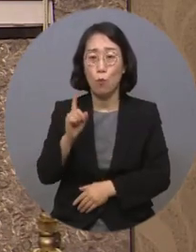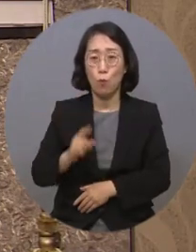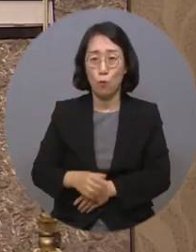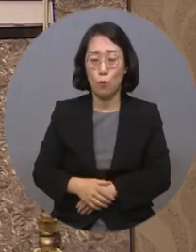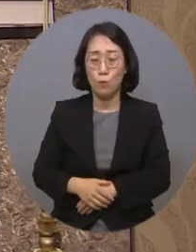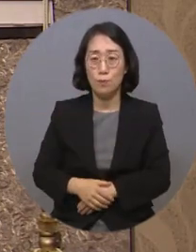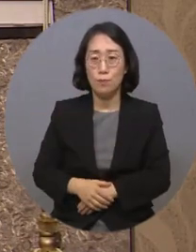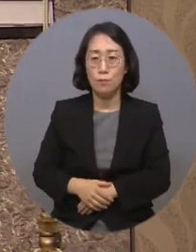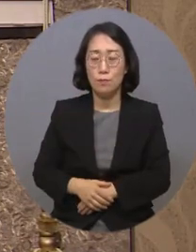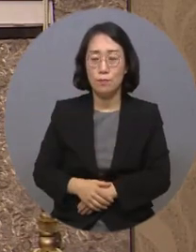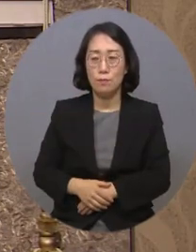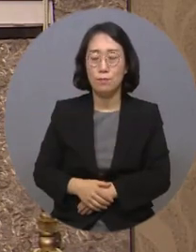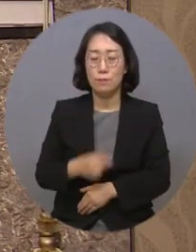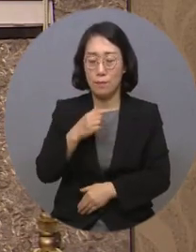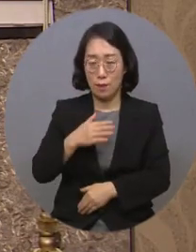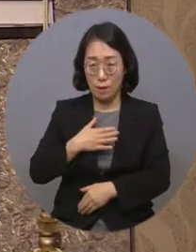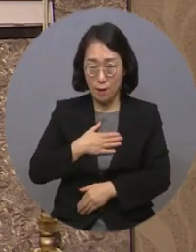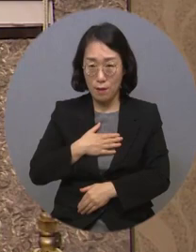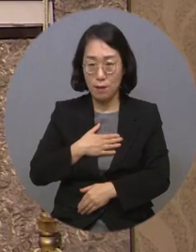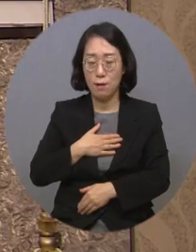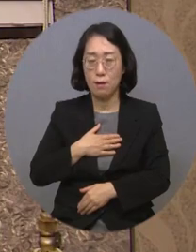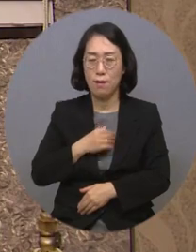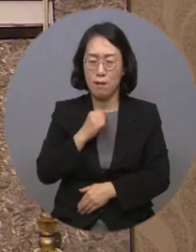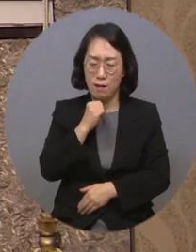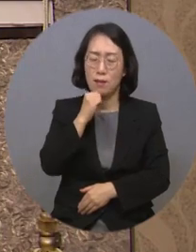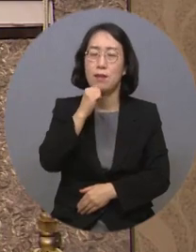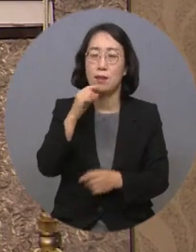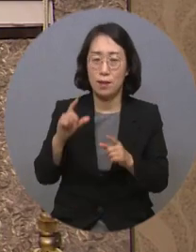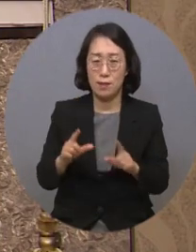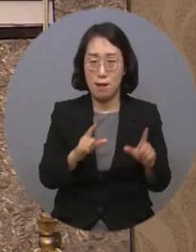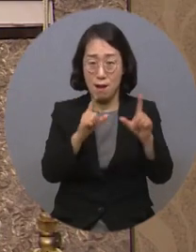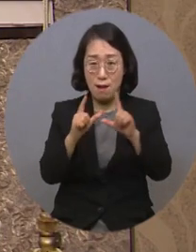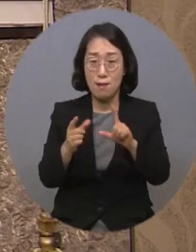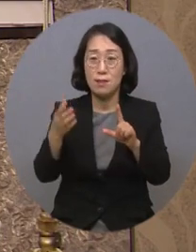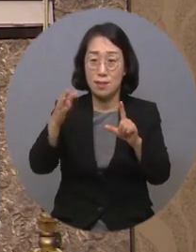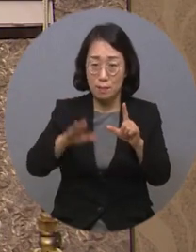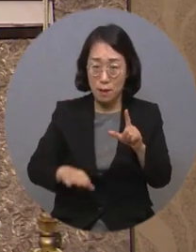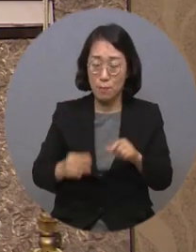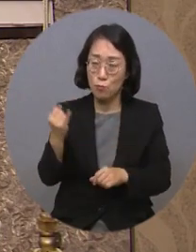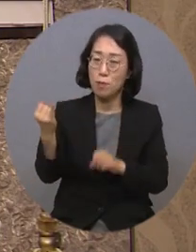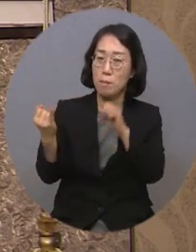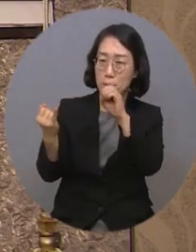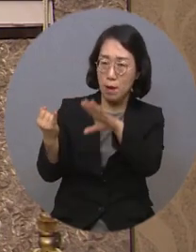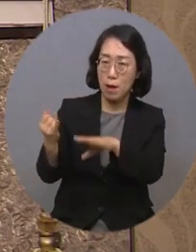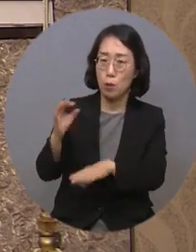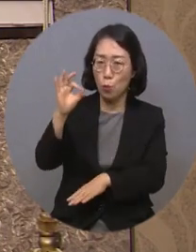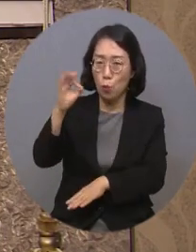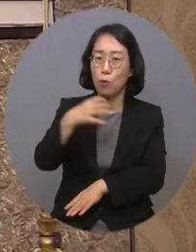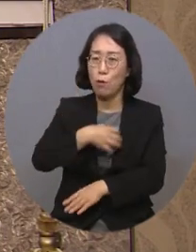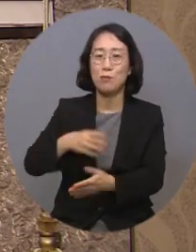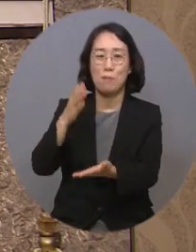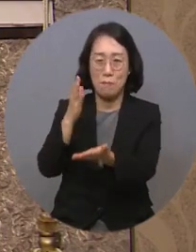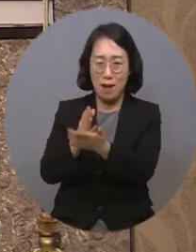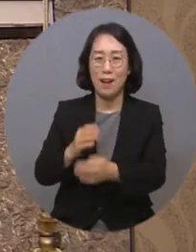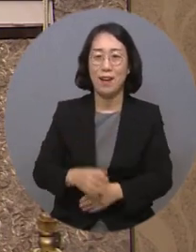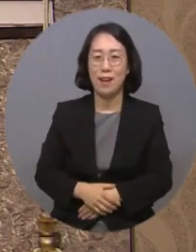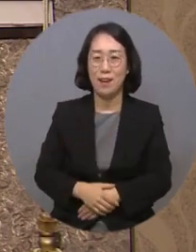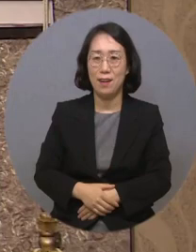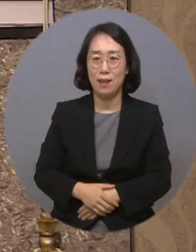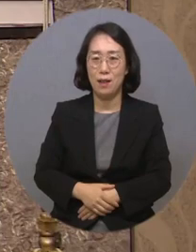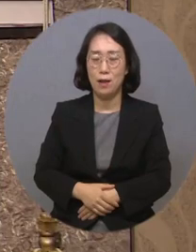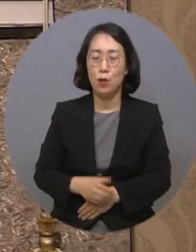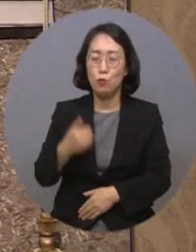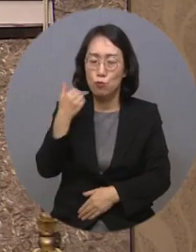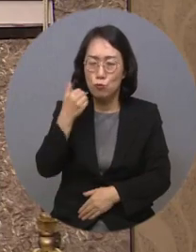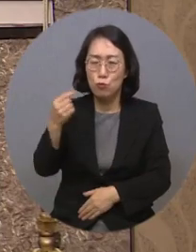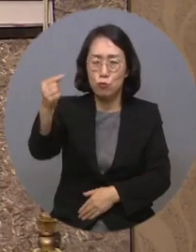그래서 제가 그렇게 가난하게 살면서도 자신 있게 그런 이야기를 했어요. 돈 걱정하지 마라. 돈은